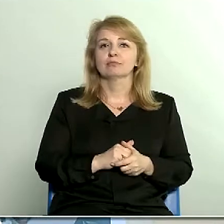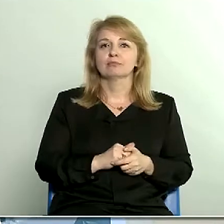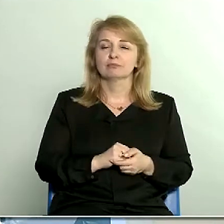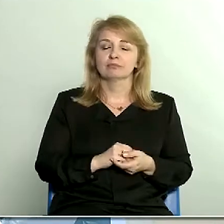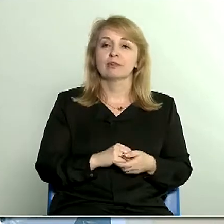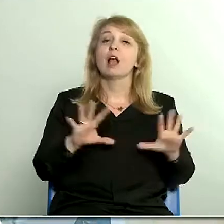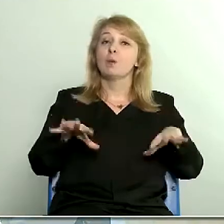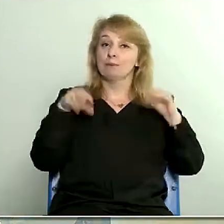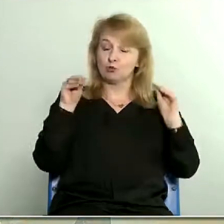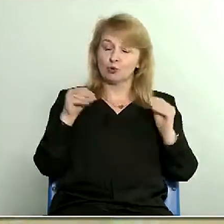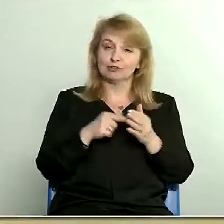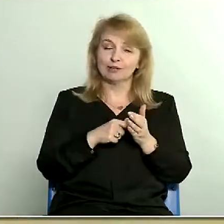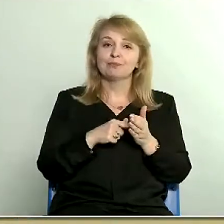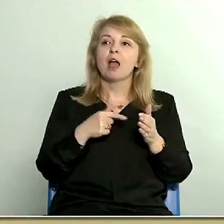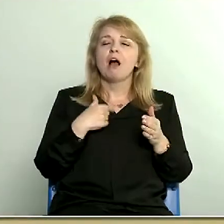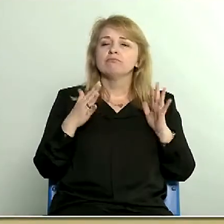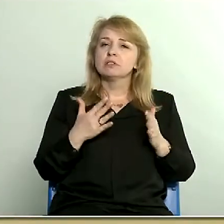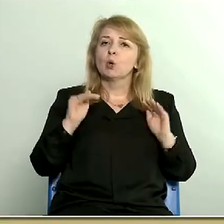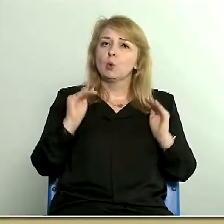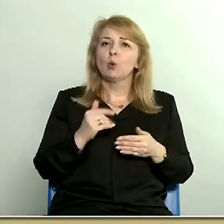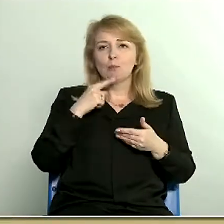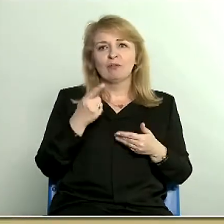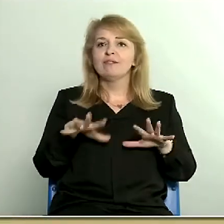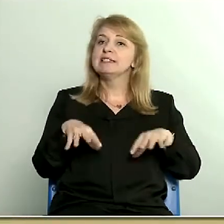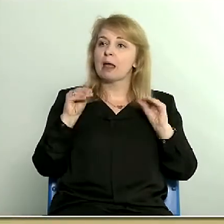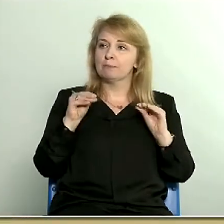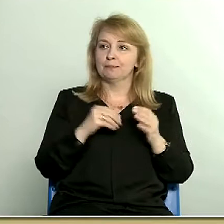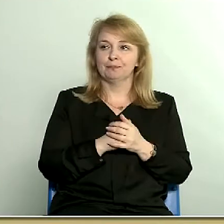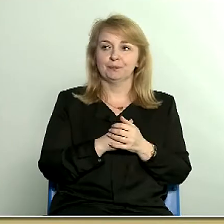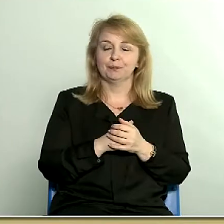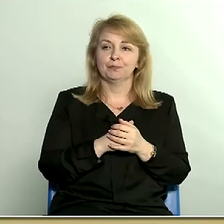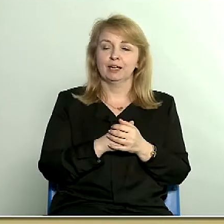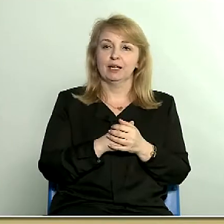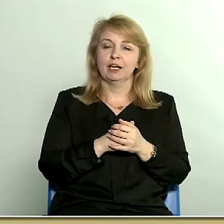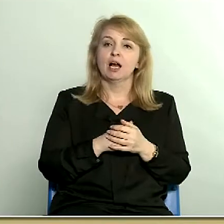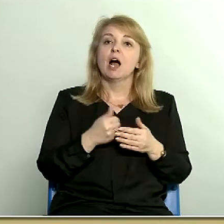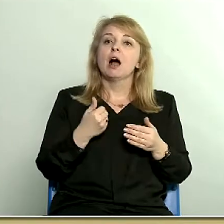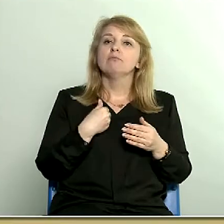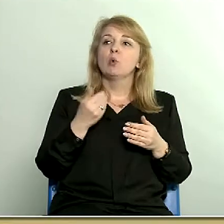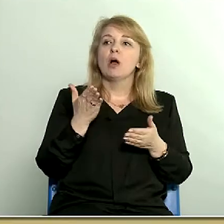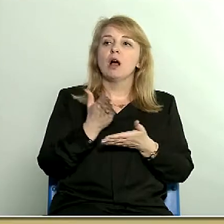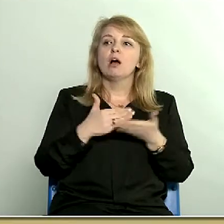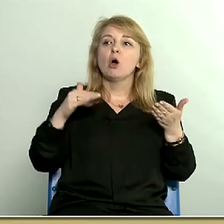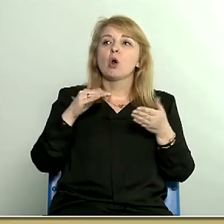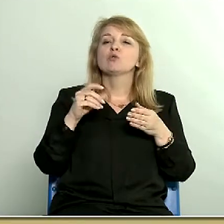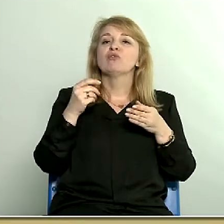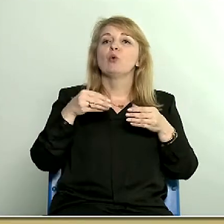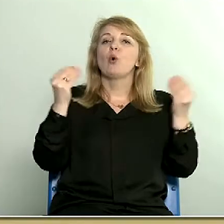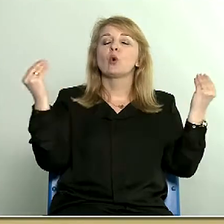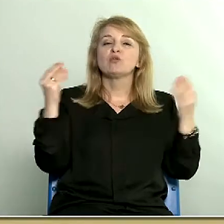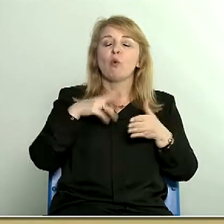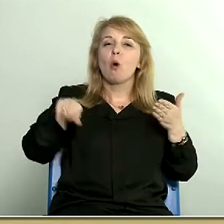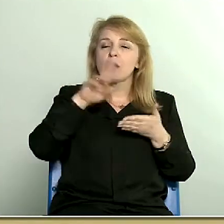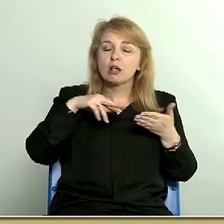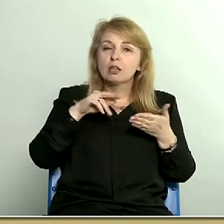Na początku parę słów takiego wstępu. Departament Rozwoju Regionalnego i Funduszy Europejskich to jest